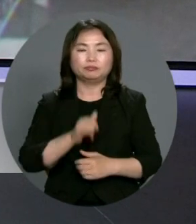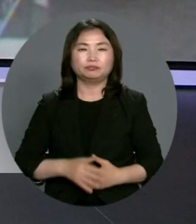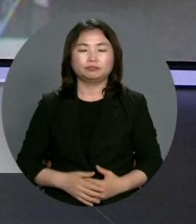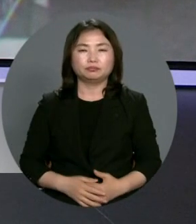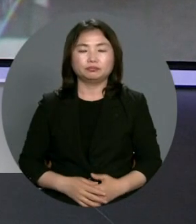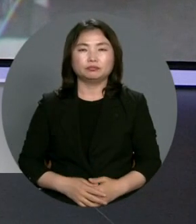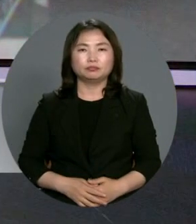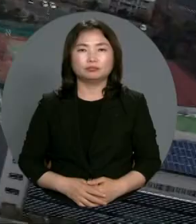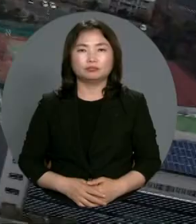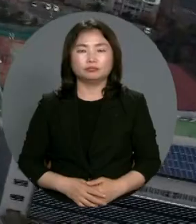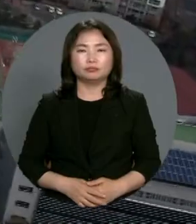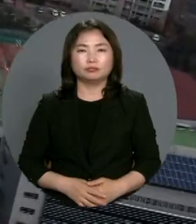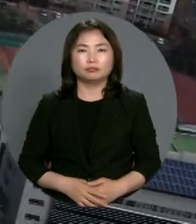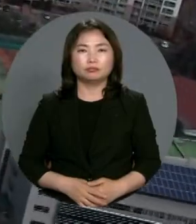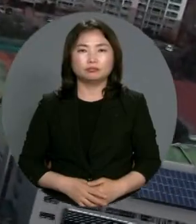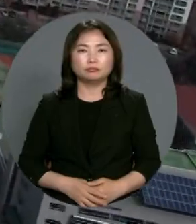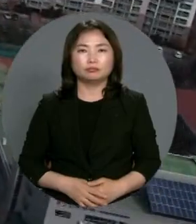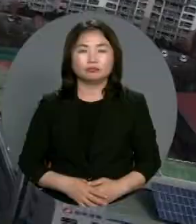기자입니다